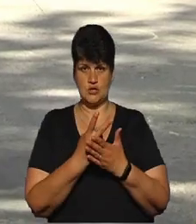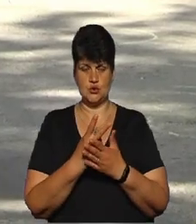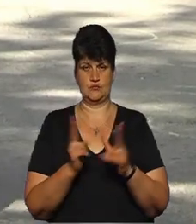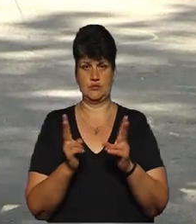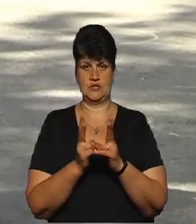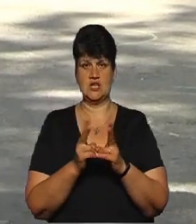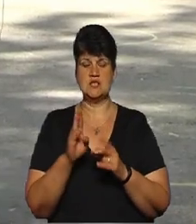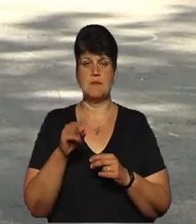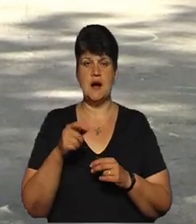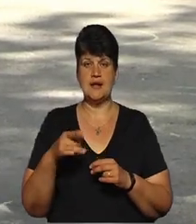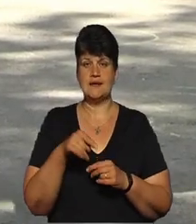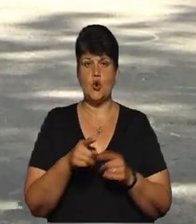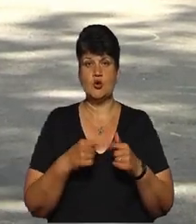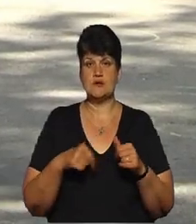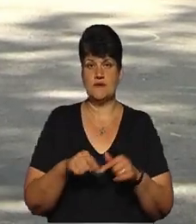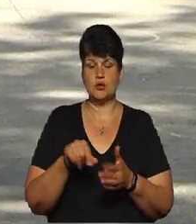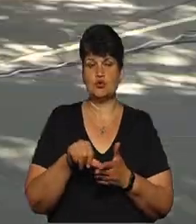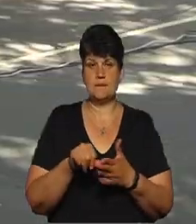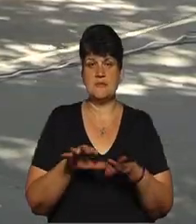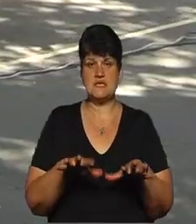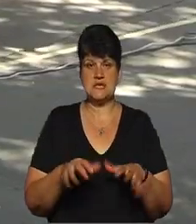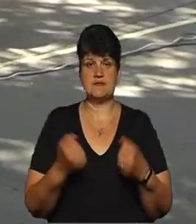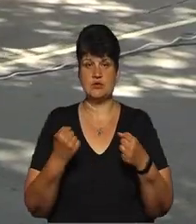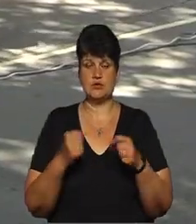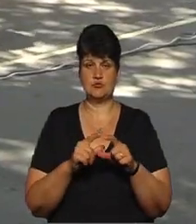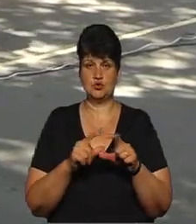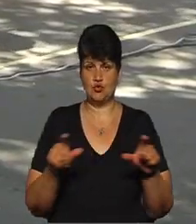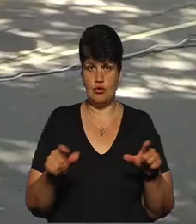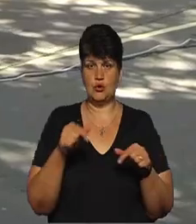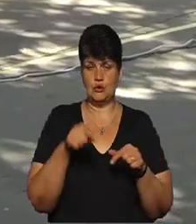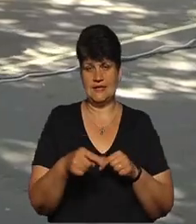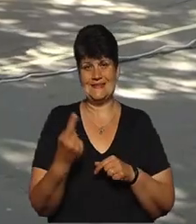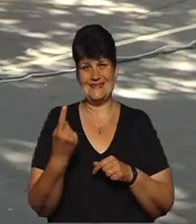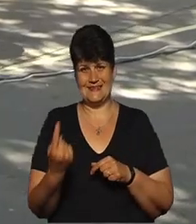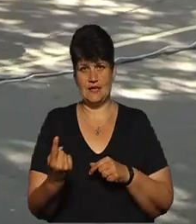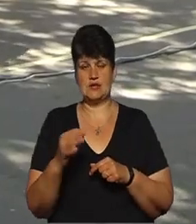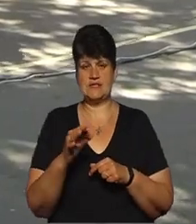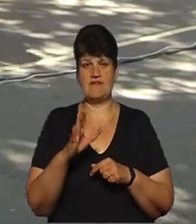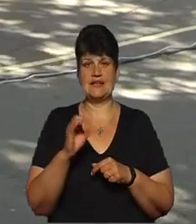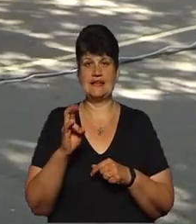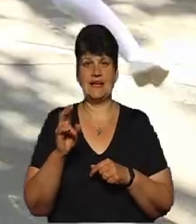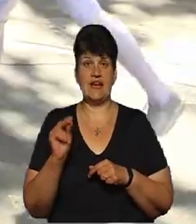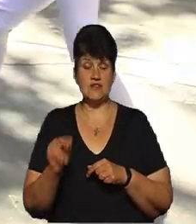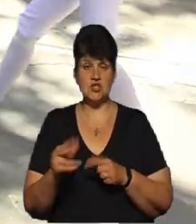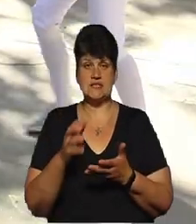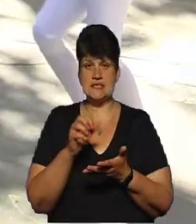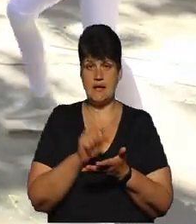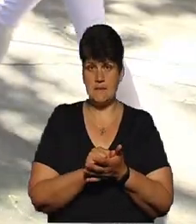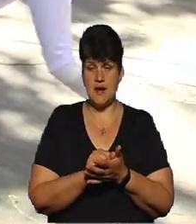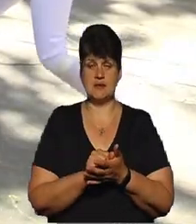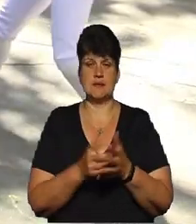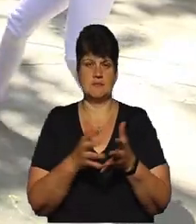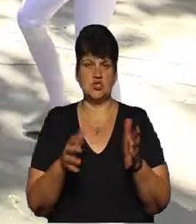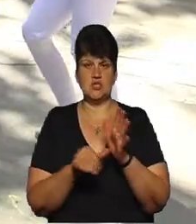Їх для дітей організували учасники місцевої спортивної школи. Один із них – Олександр Ванкевич. Хлопець каже, займається фехтуванням близько 6 років і має